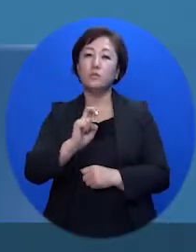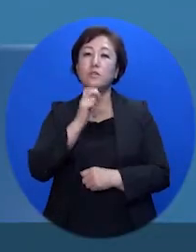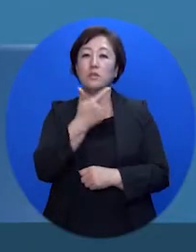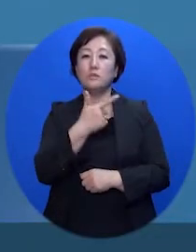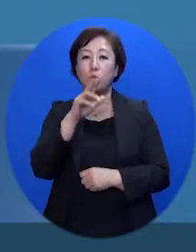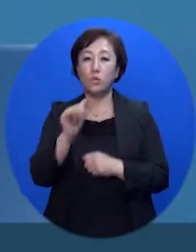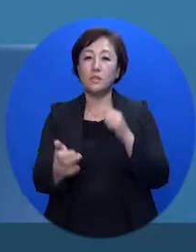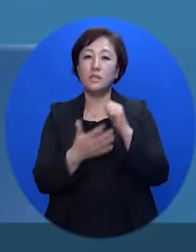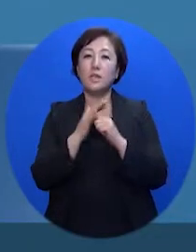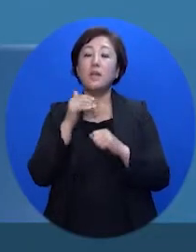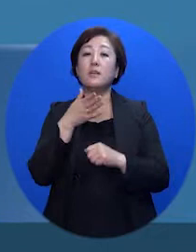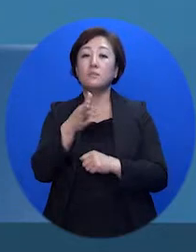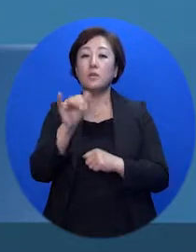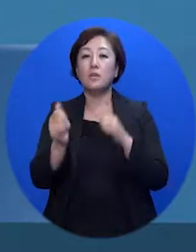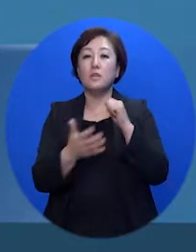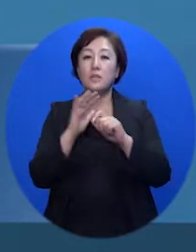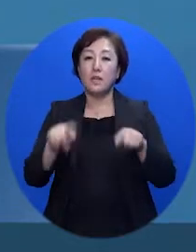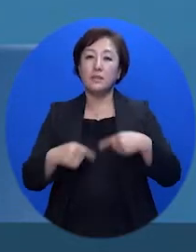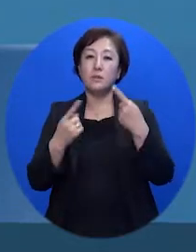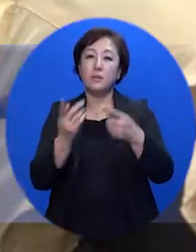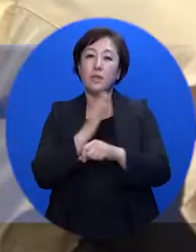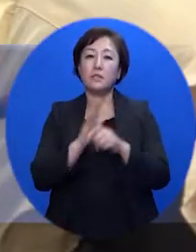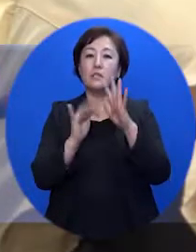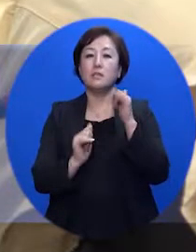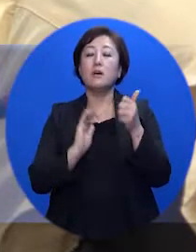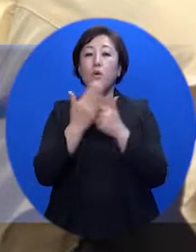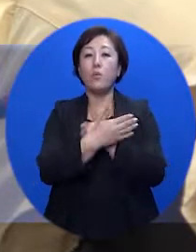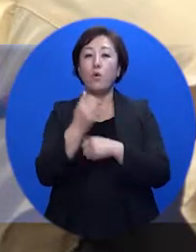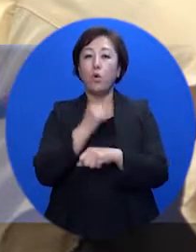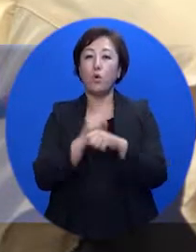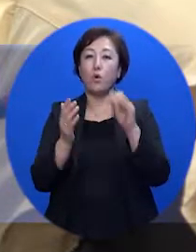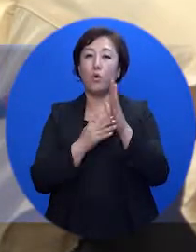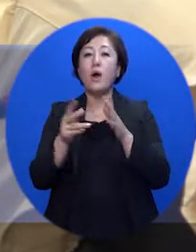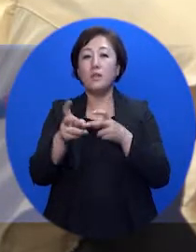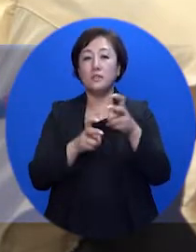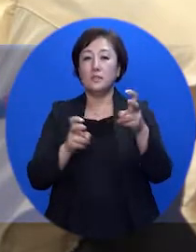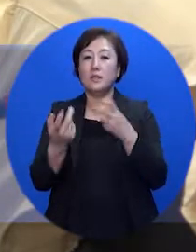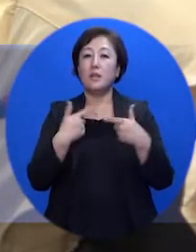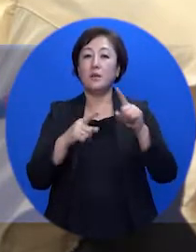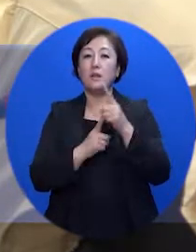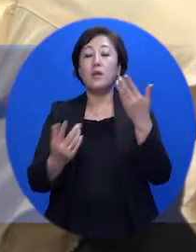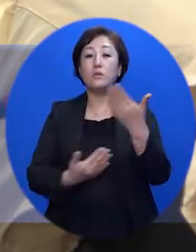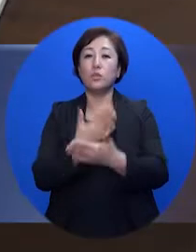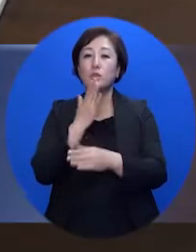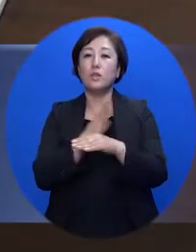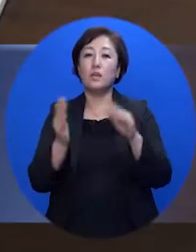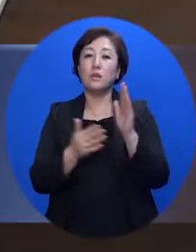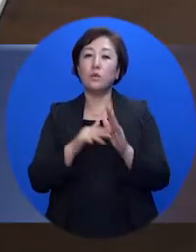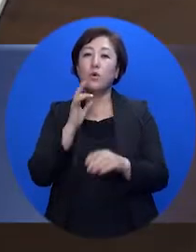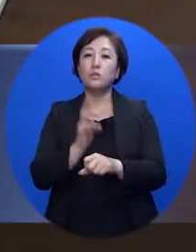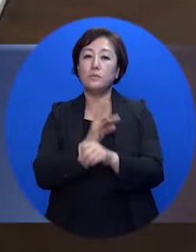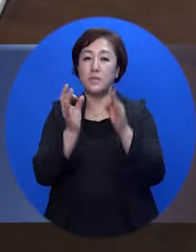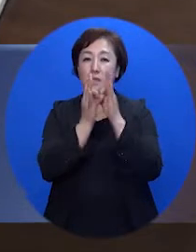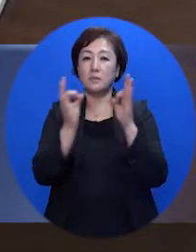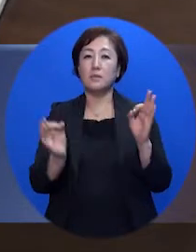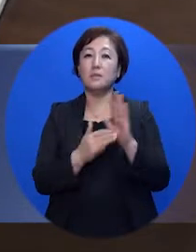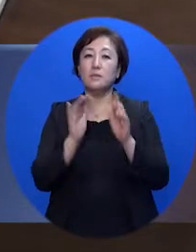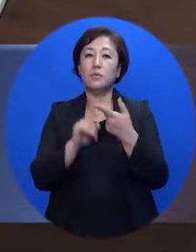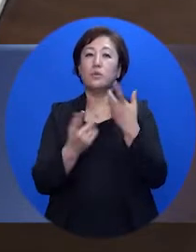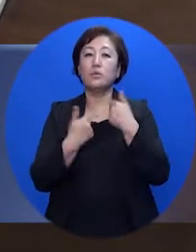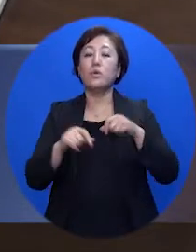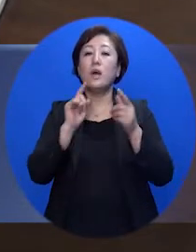기관 관계자들이 참석해 인명시설 보호와 차량 소통 대책을 논의하고 24시간 비상 연락